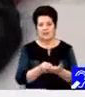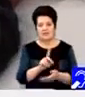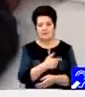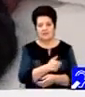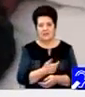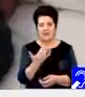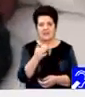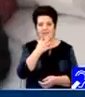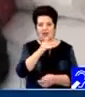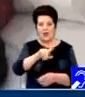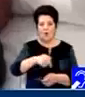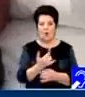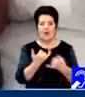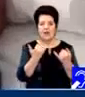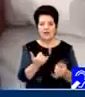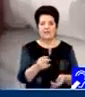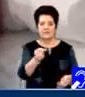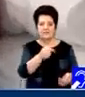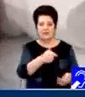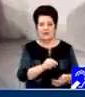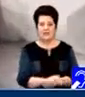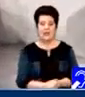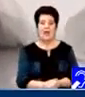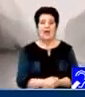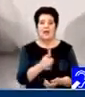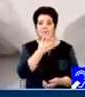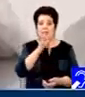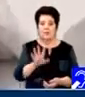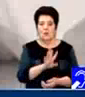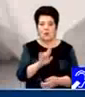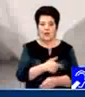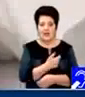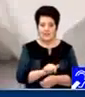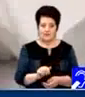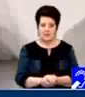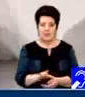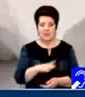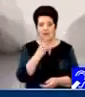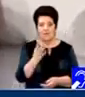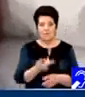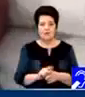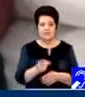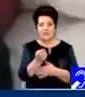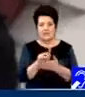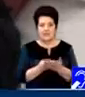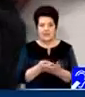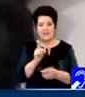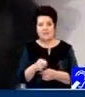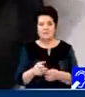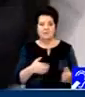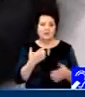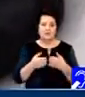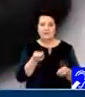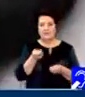și câteva ore i-au fost administrate perfuzii. Deși a petrecut 4 ore la spitalul din Melbourne, Simona a fost internată doar ca măsură de